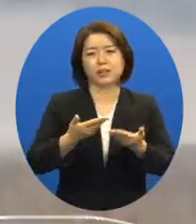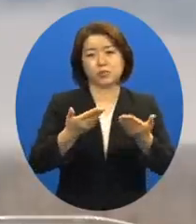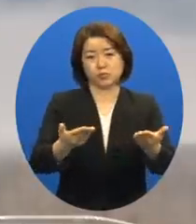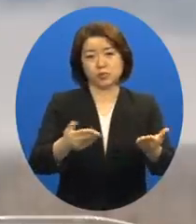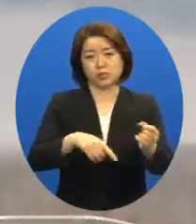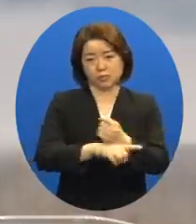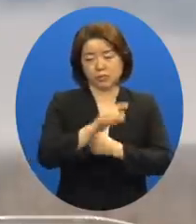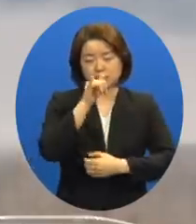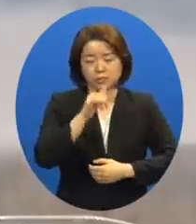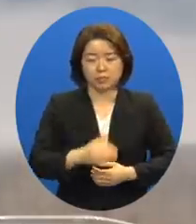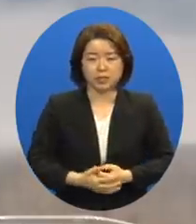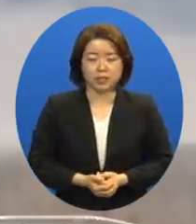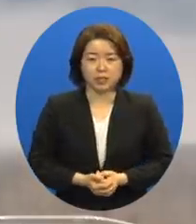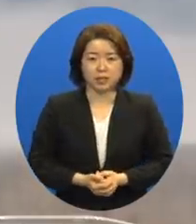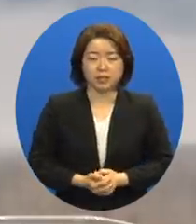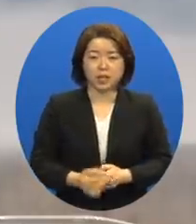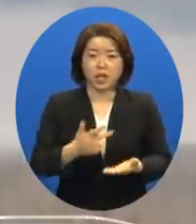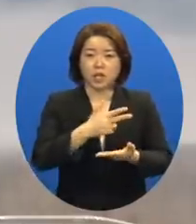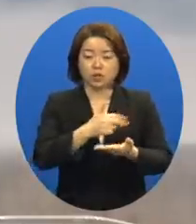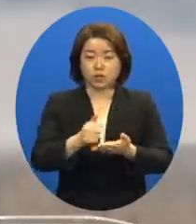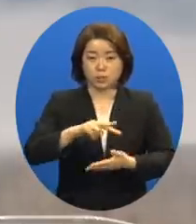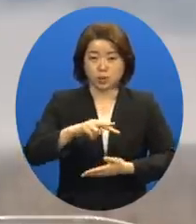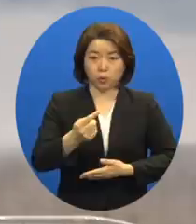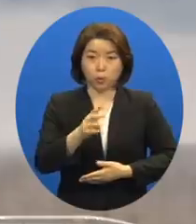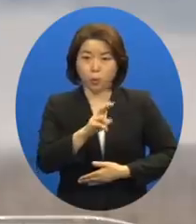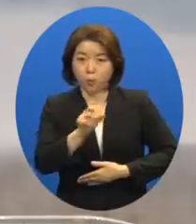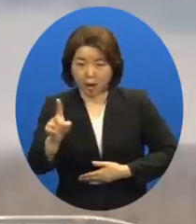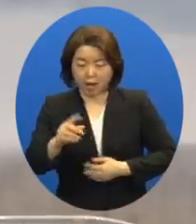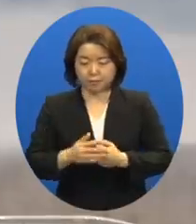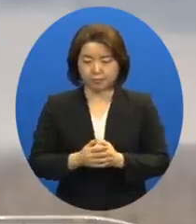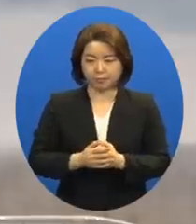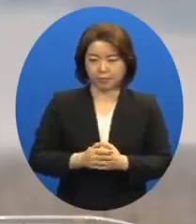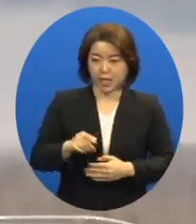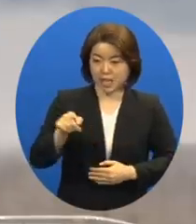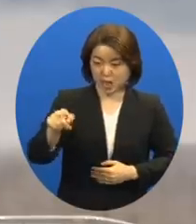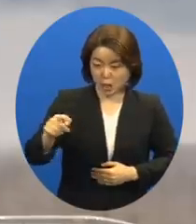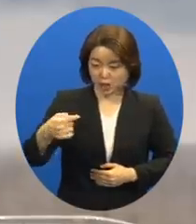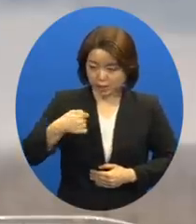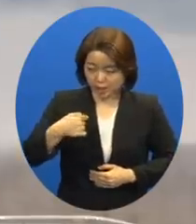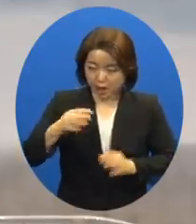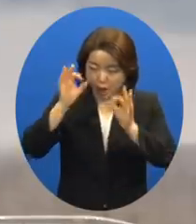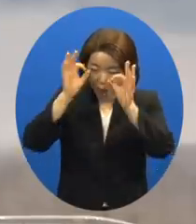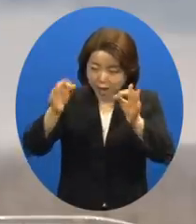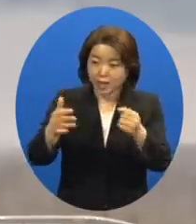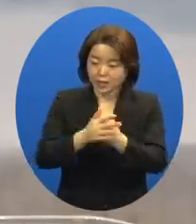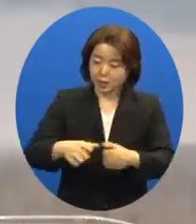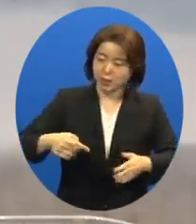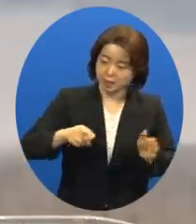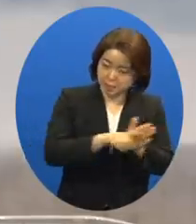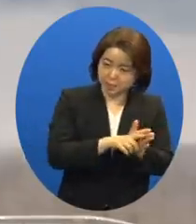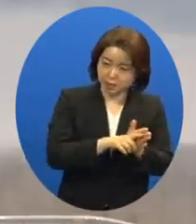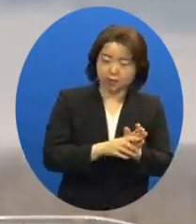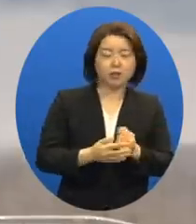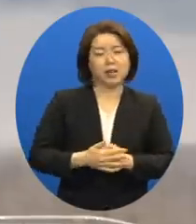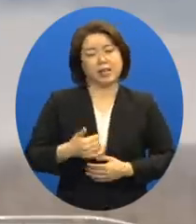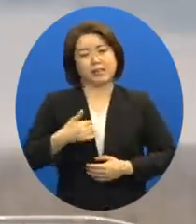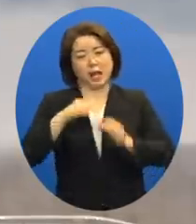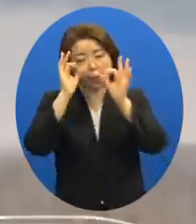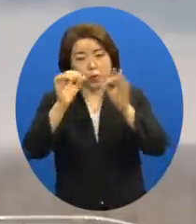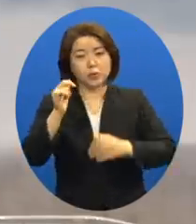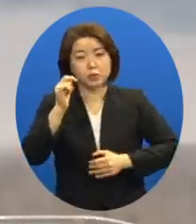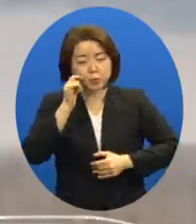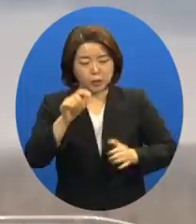것입니다. 주님은 도마에게 너는 나를 보고 믿느냐? 나를 보지 못하고 믿는